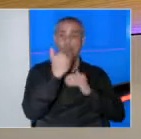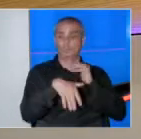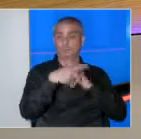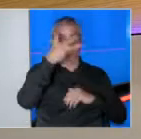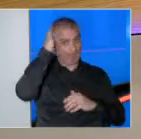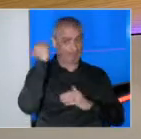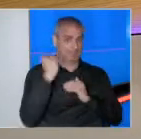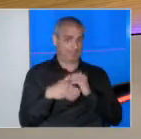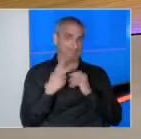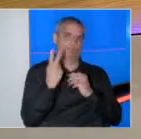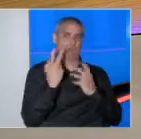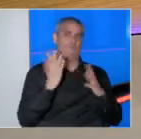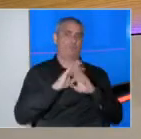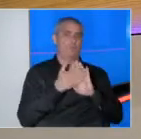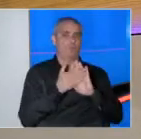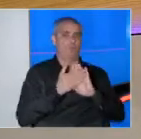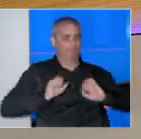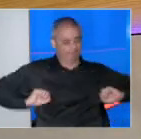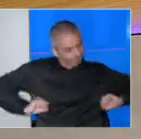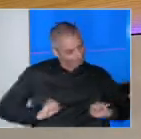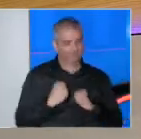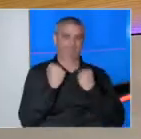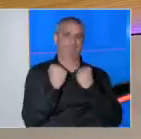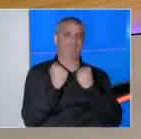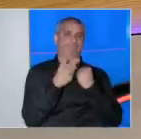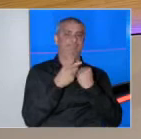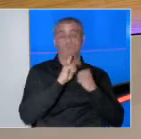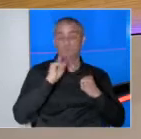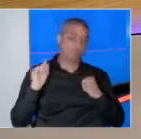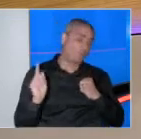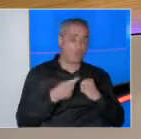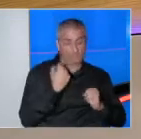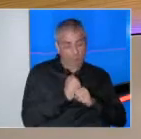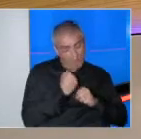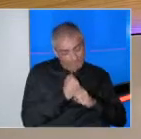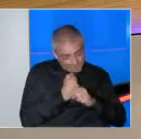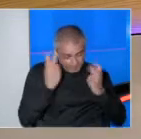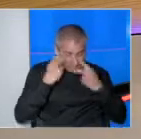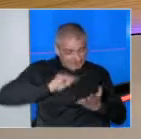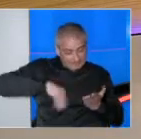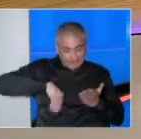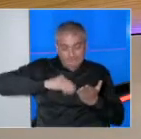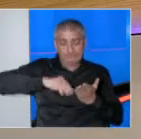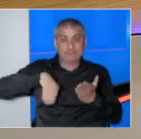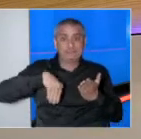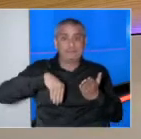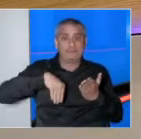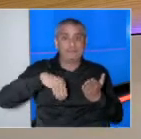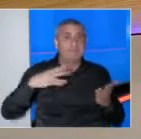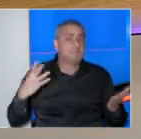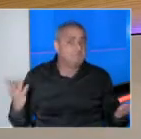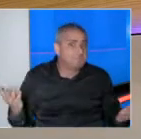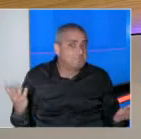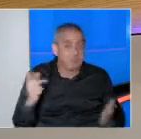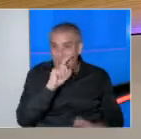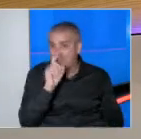לפיד. וכמובן, כולם משנסים מותניים, כולם עובדים על ההסכמים. ונדמה,